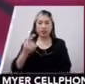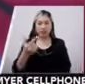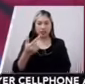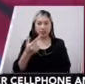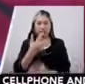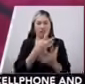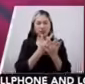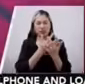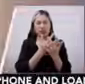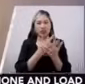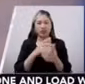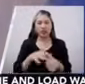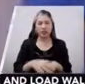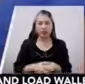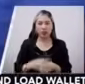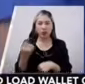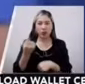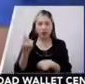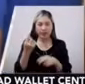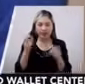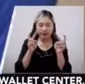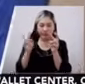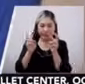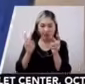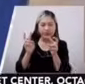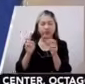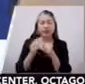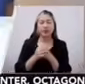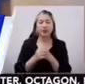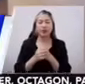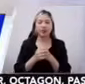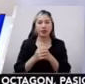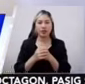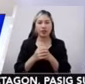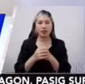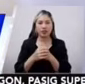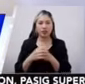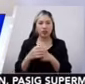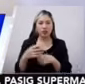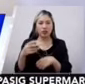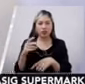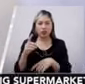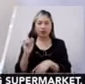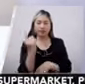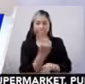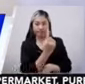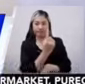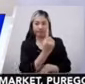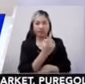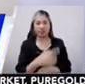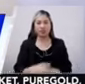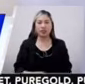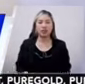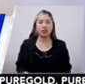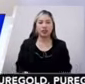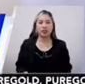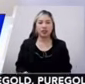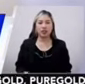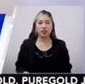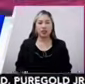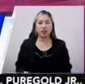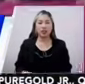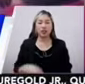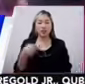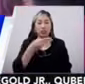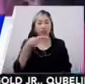siyang nakukuna ng kamera dahil nakatalikod siya sa halos buong press con. Ayon kay Abalos, binigyan ng Indonesian authorities ang